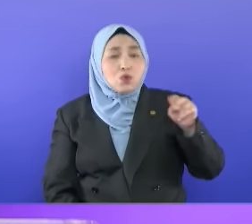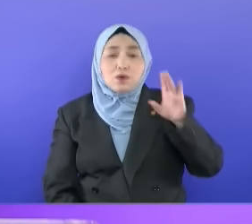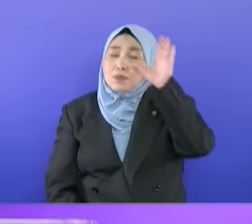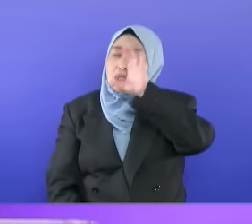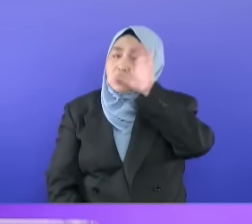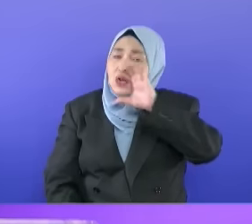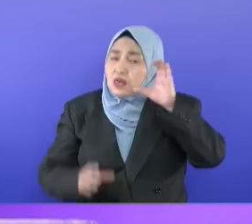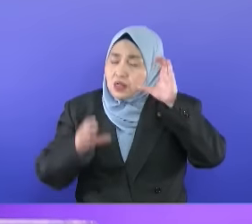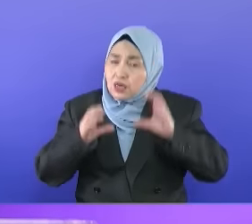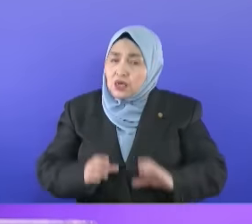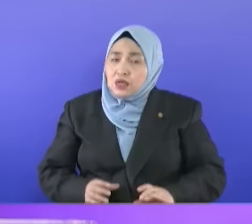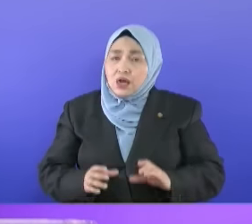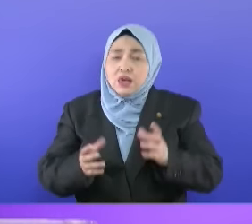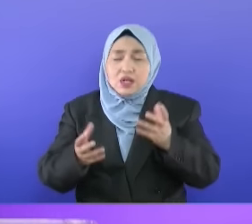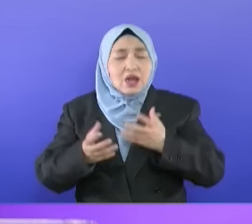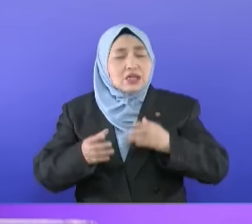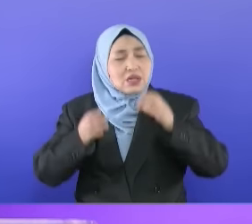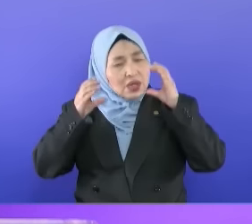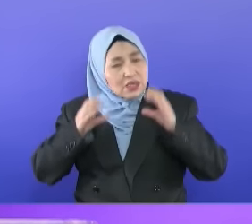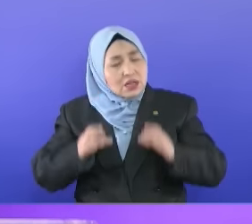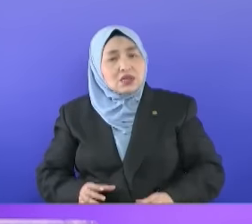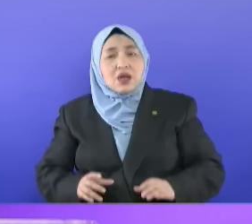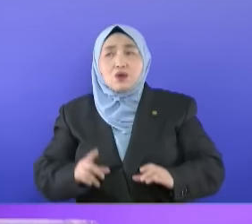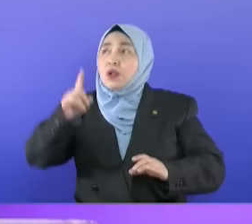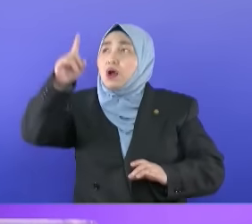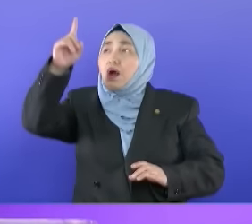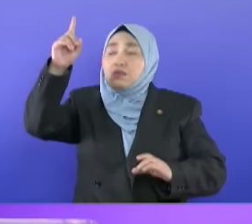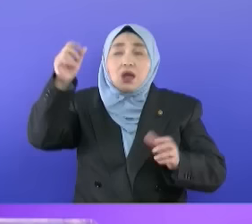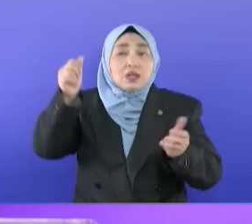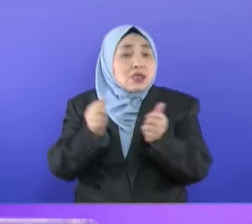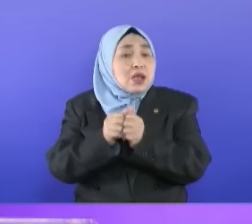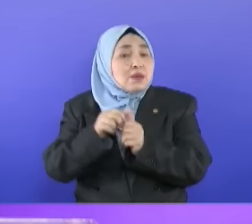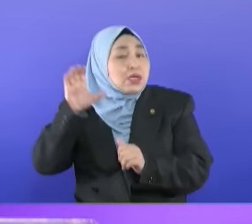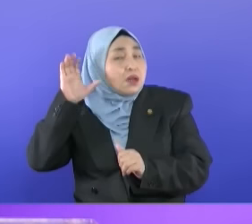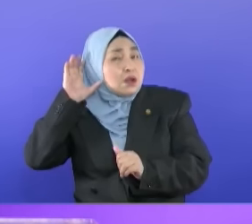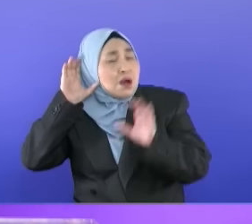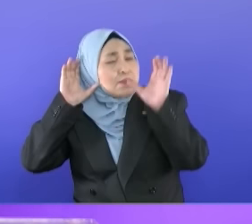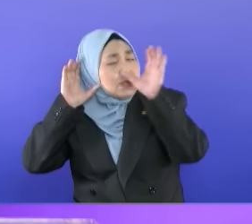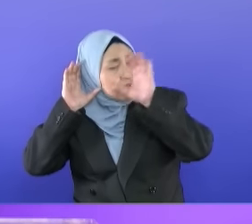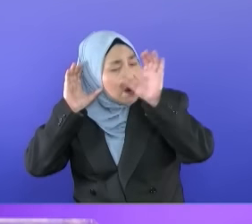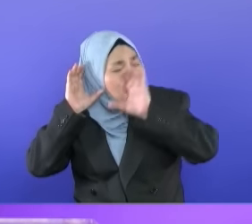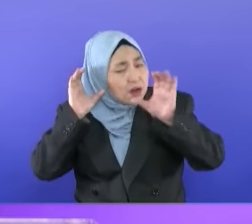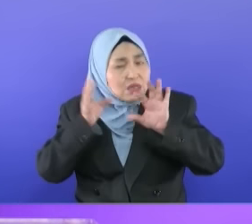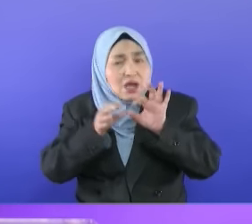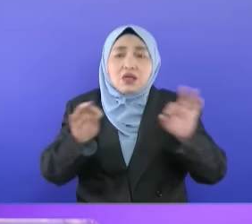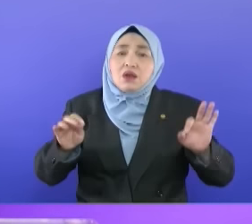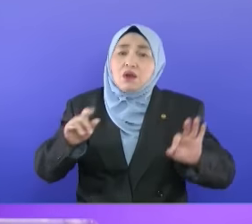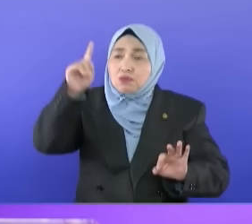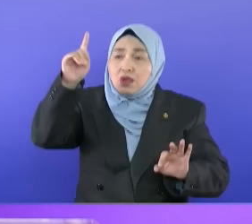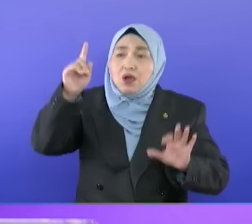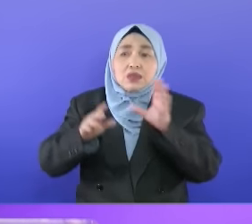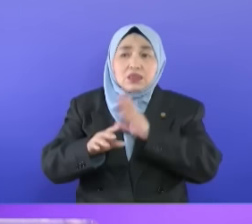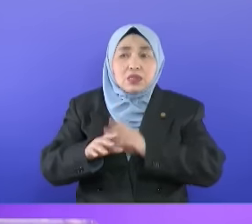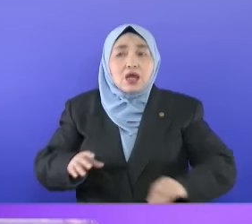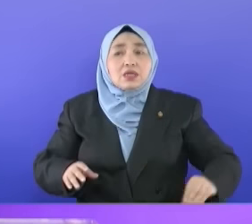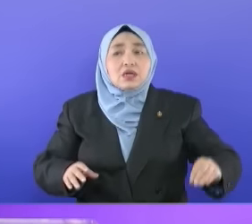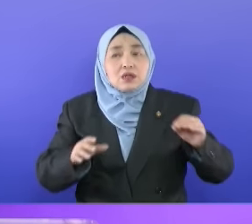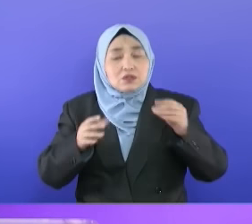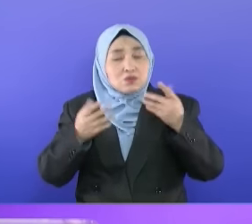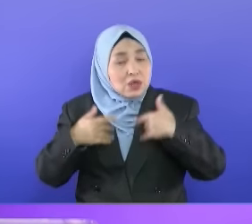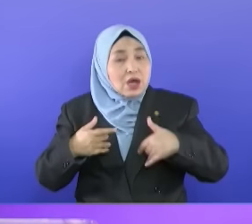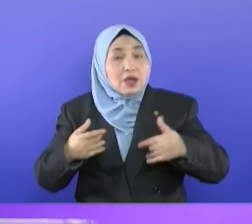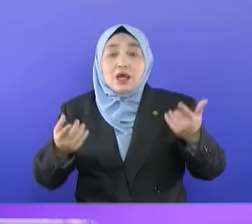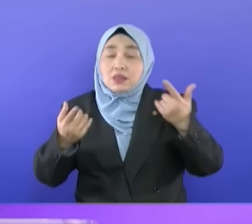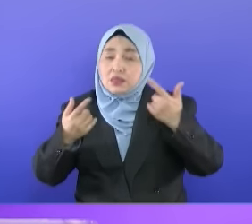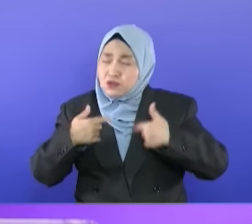keyakinan ingin diyakinkan oleh Allah dengan mendengar mencari ayat-ayat Allah dan satu lagi yang dia udah didatangi